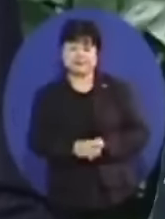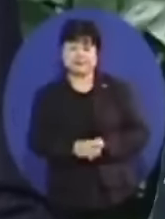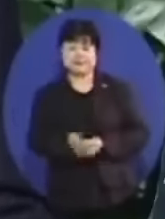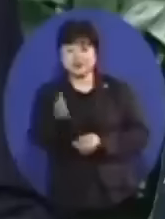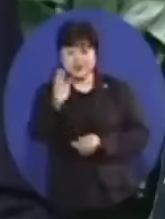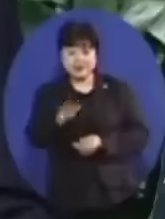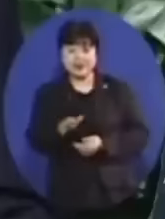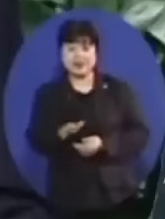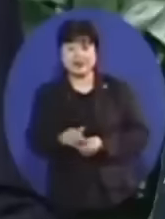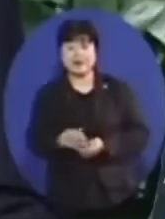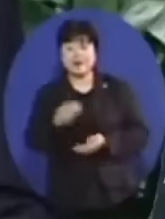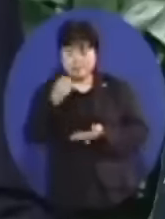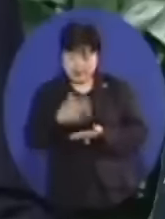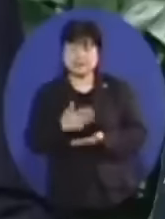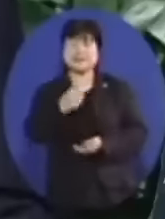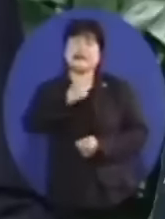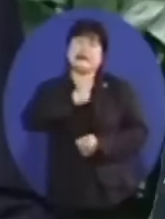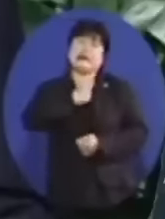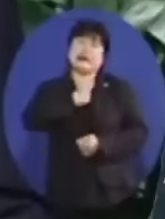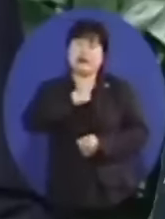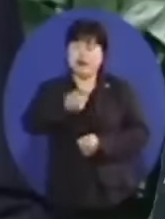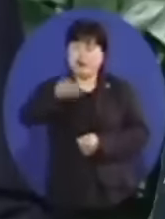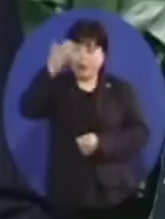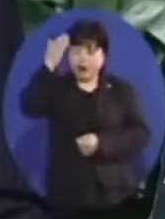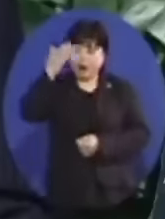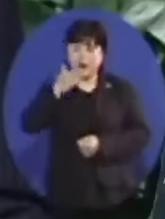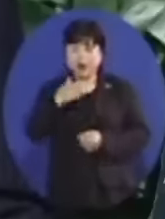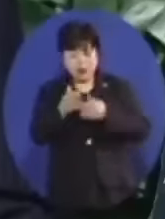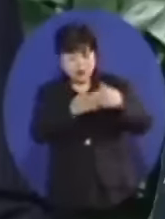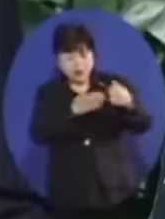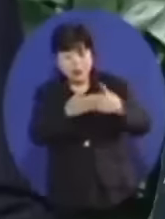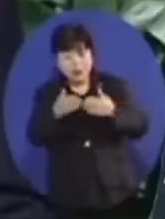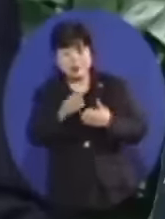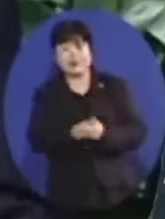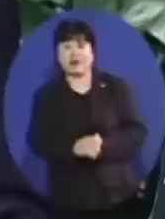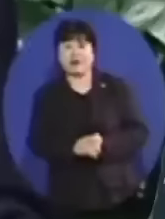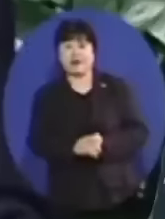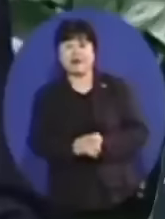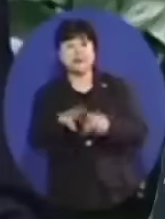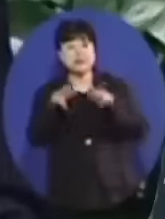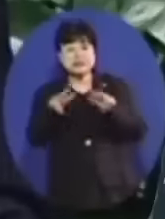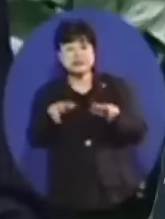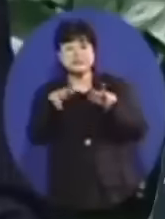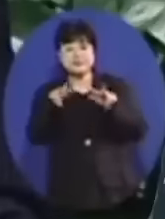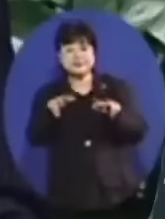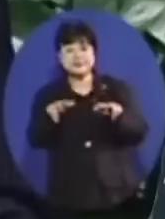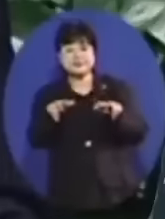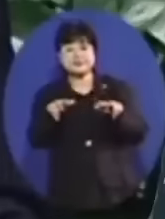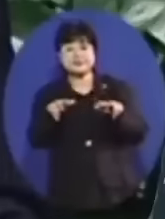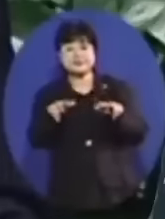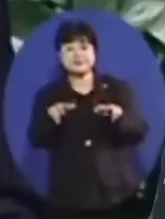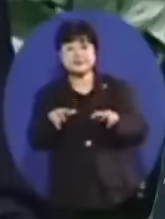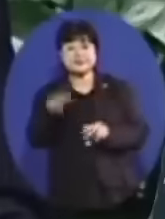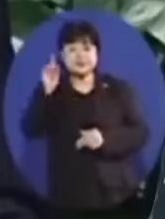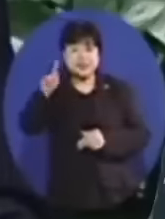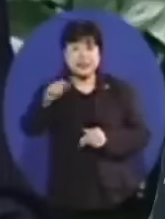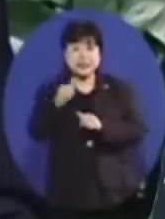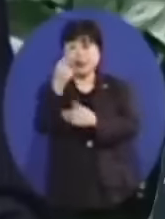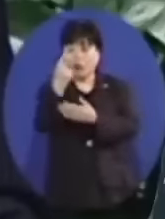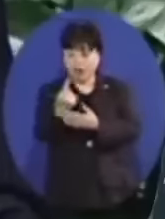그런데 아이고 내 팔자야, 과거에 내가 경험했던 그것이 현재 그대로 또 내게